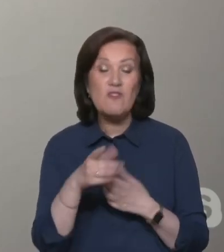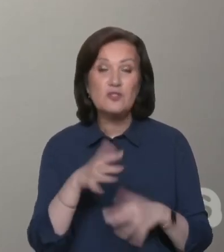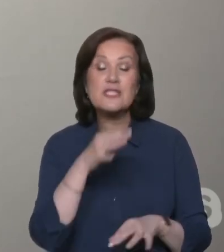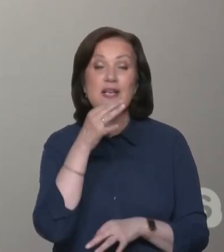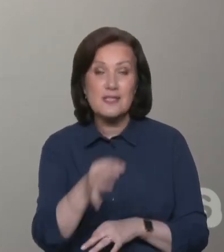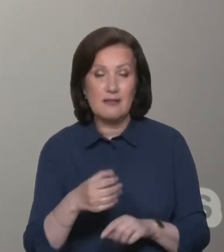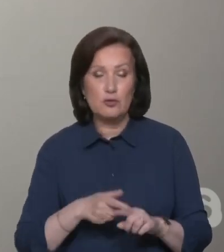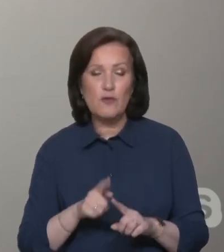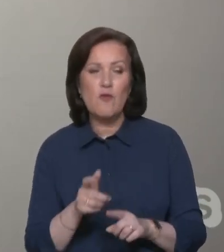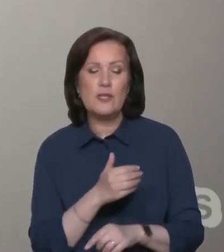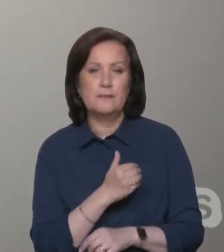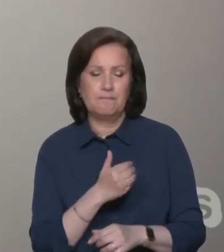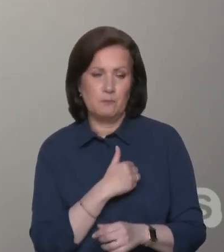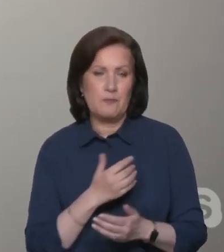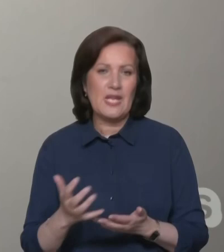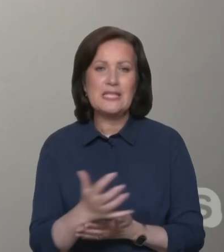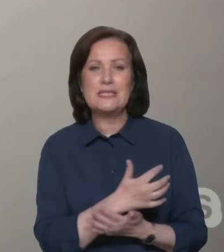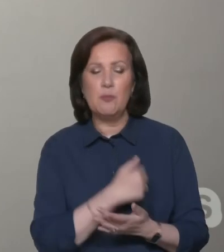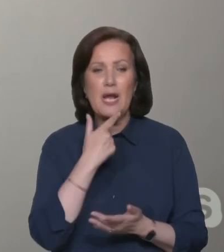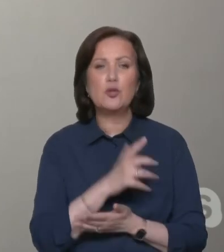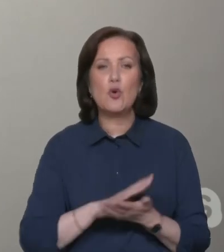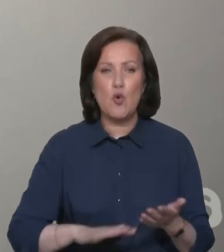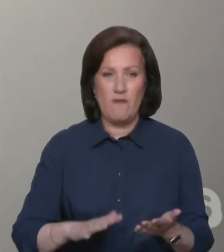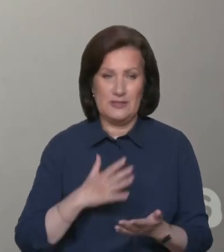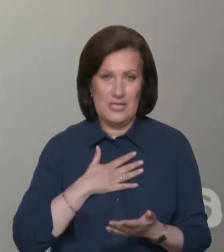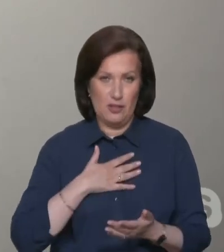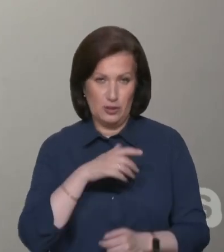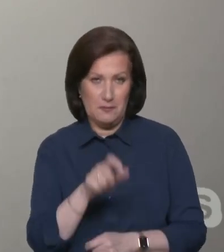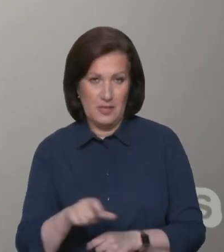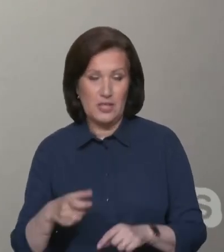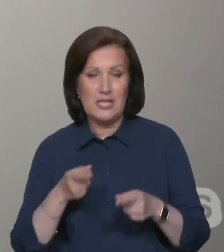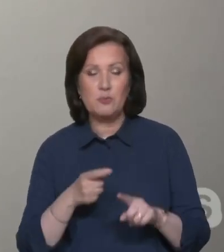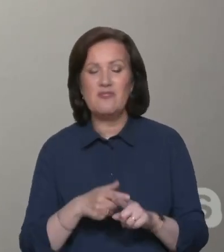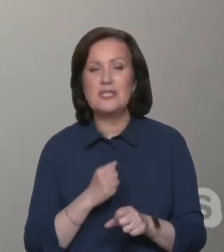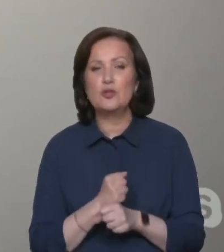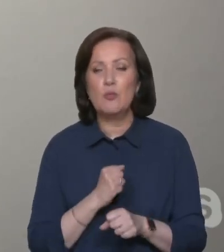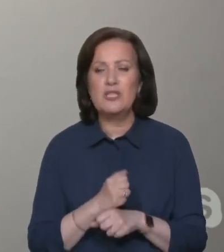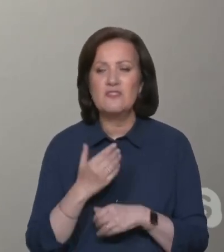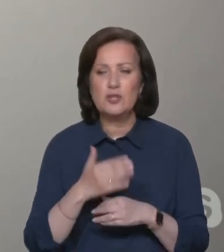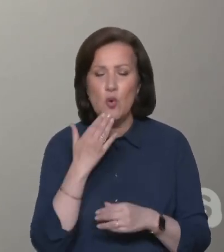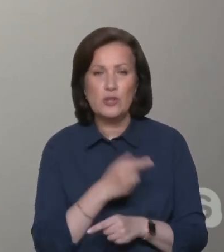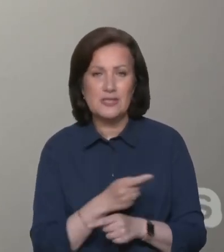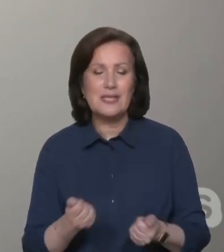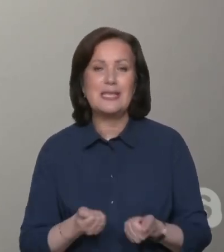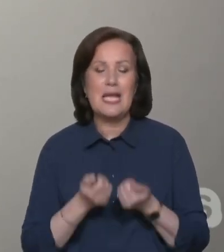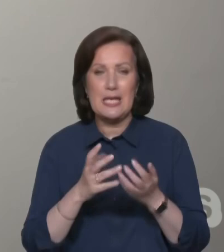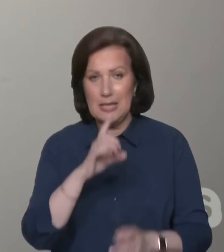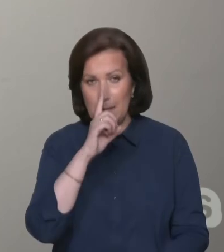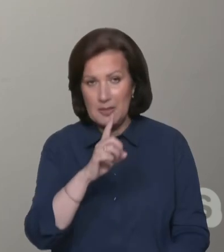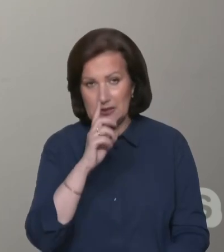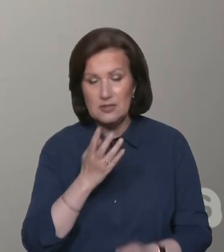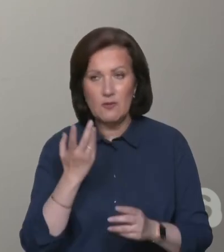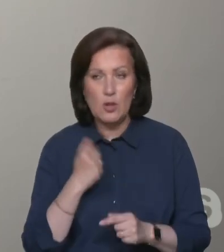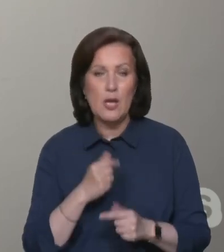яку ви вже сказали. Це те, що вони намагаються зібрати навіть кров з наших мешканців. Насправді, вони це намагалися зробити вже останні декілька місяців,